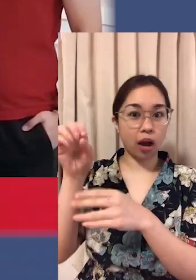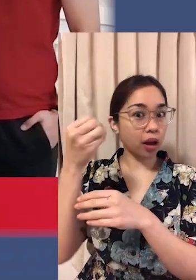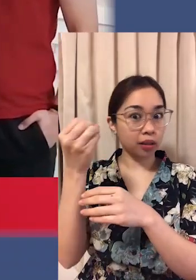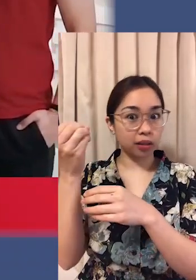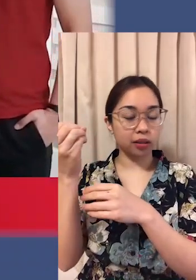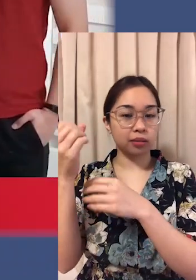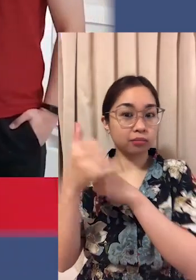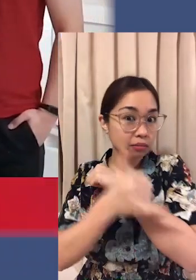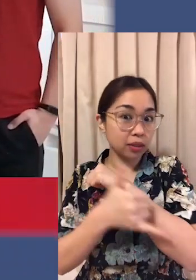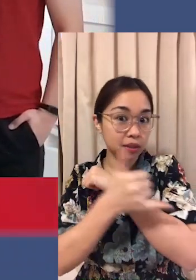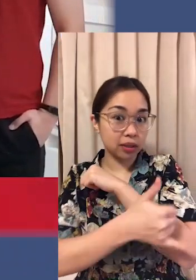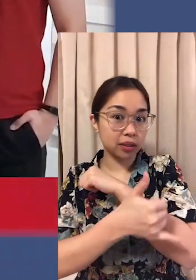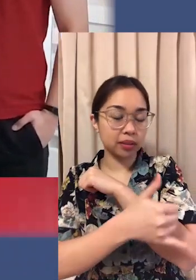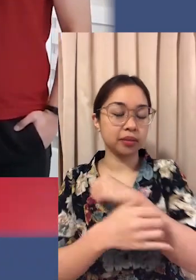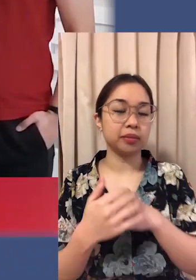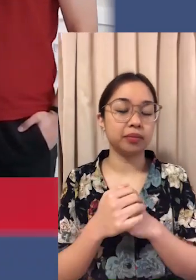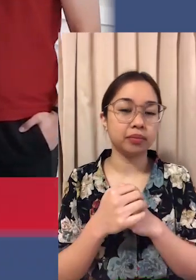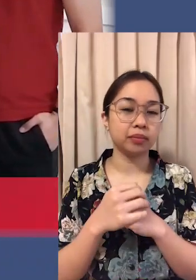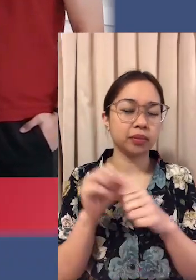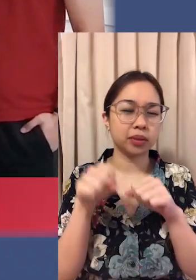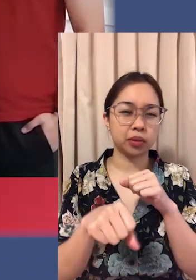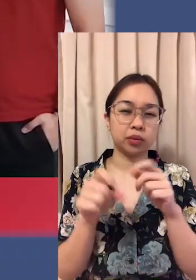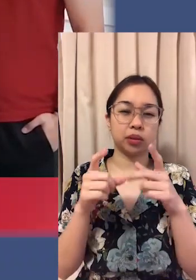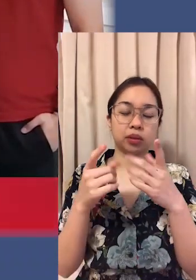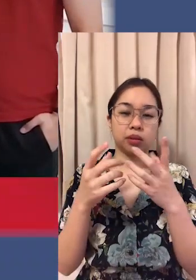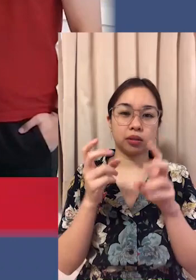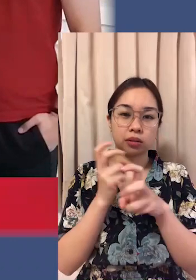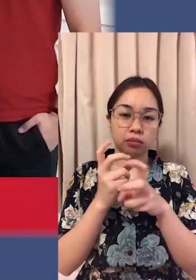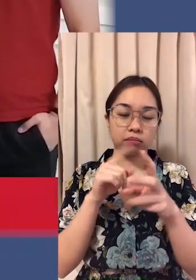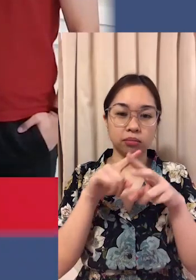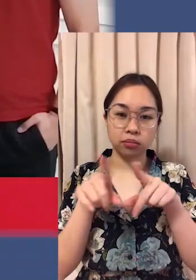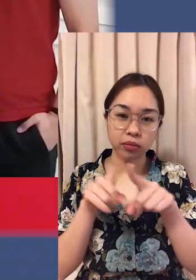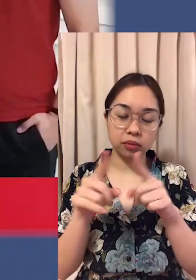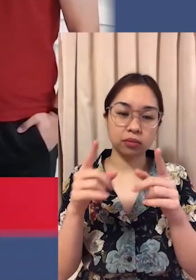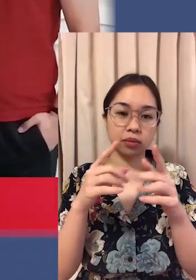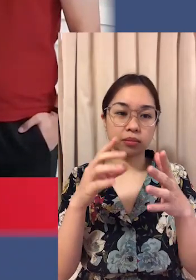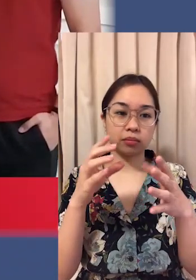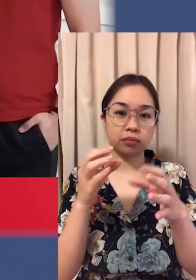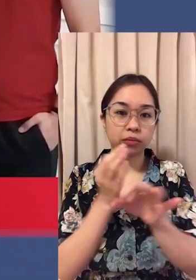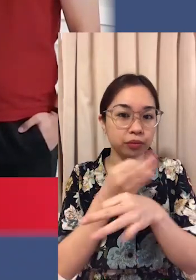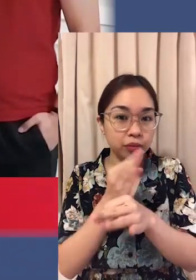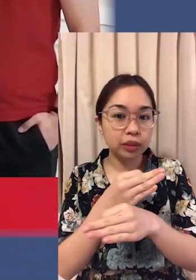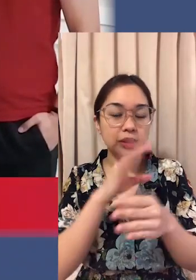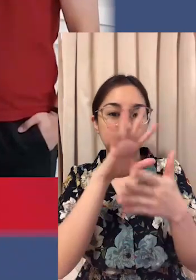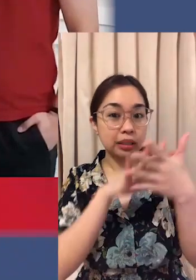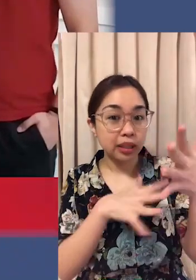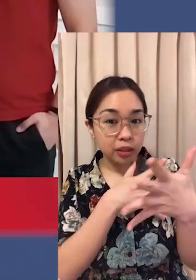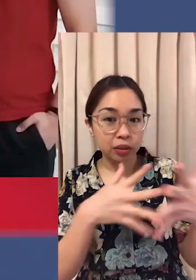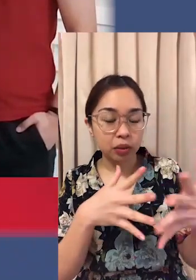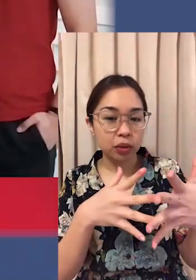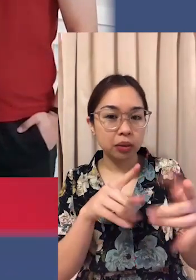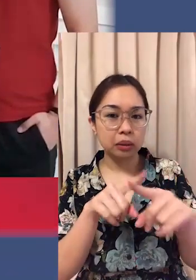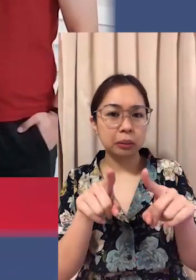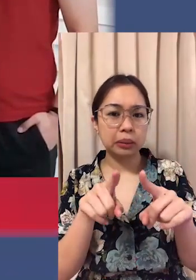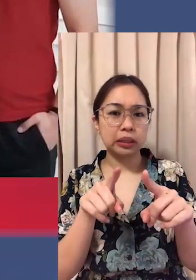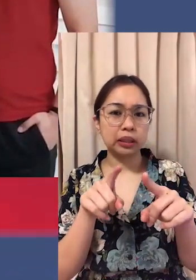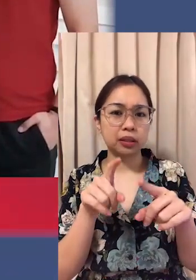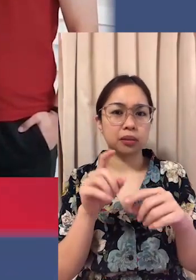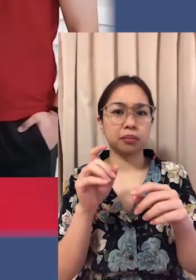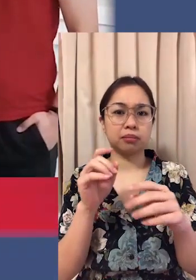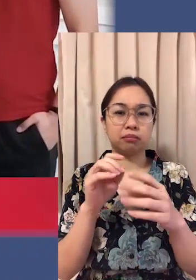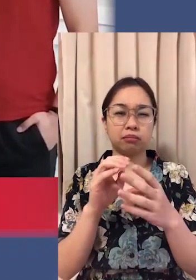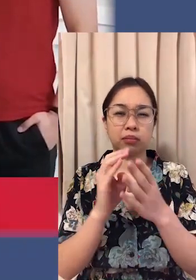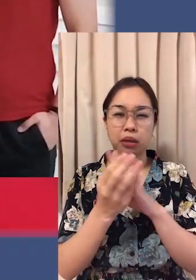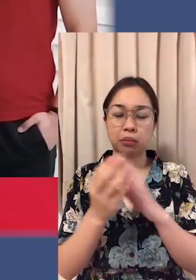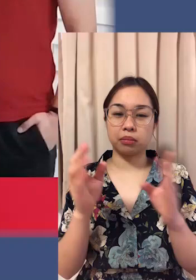talaga ito. Ang mga schedule, everything, kasama ko ang aking anak sa DJ, bigla pong na-cancel or na-move po